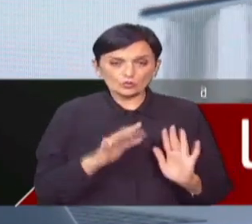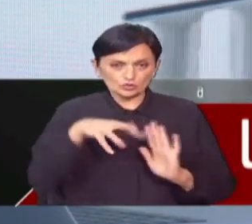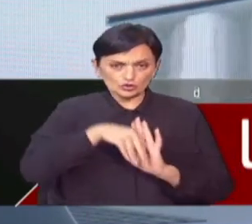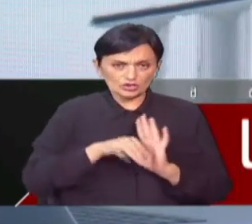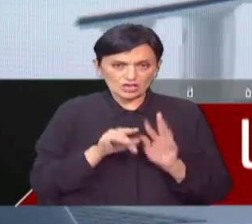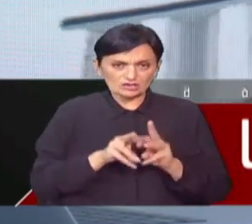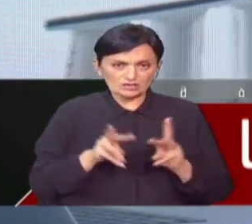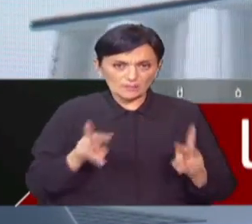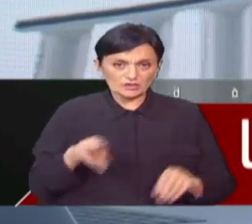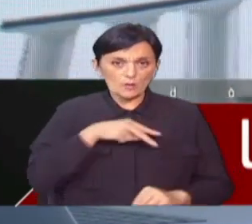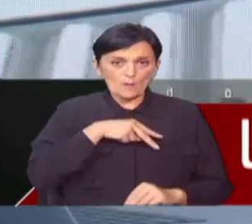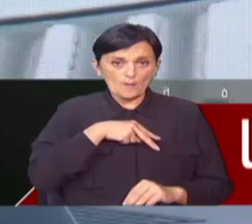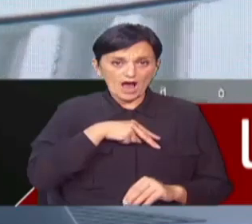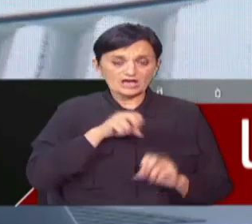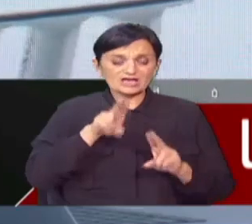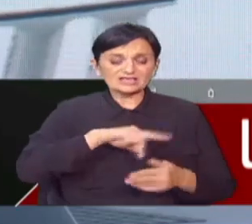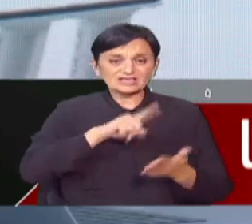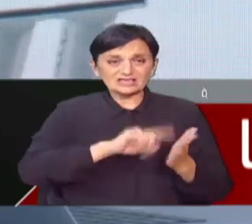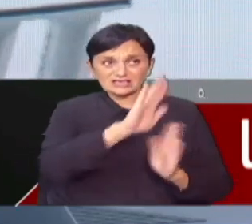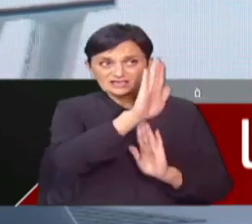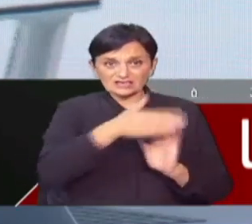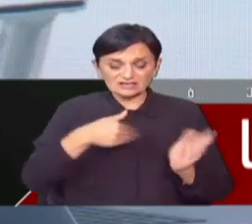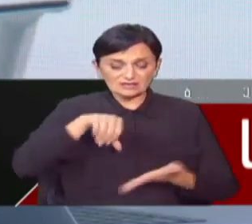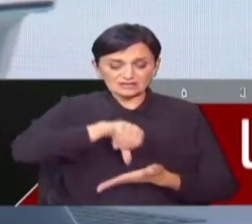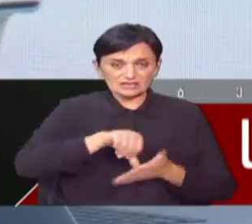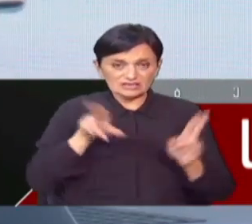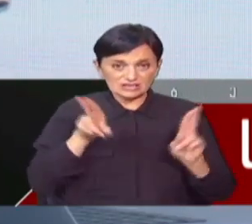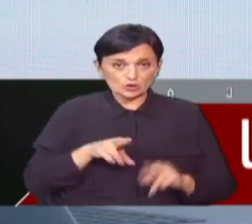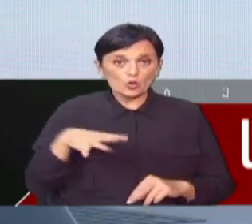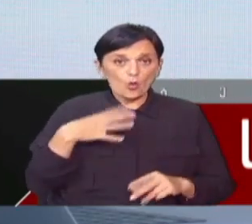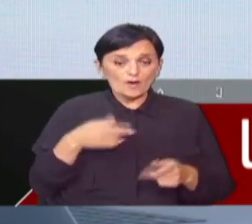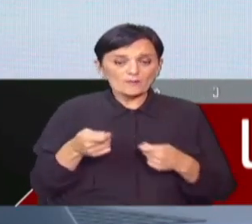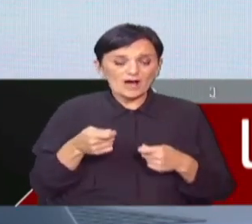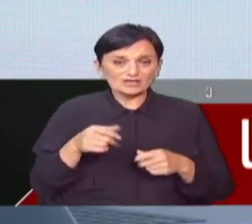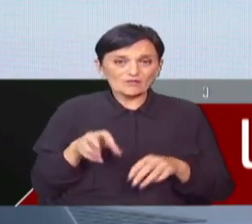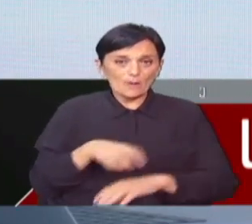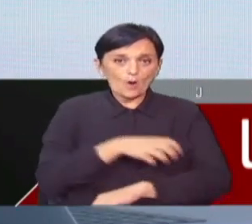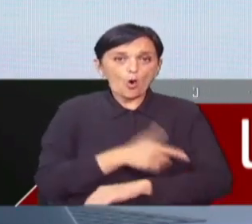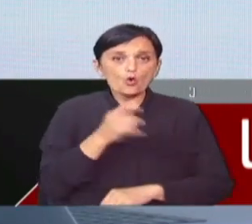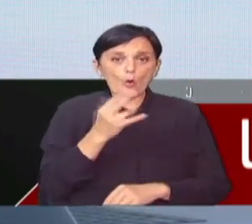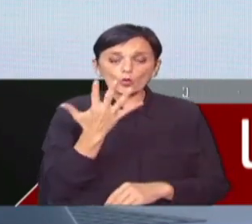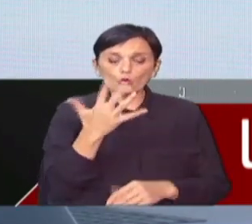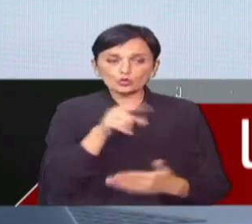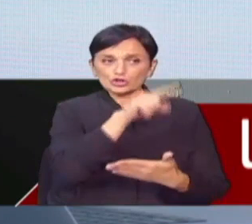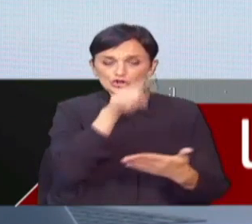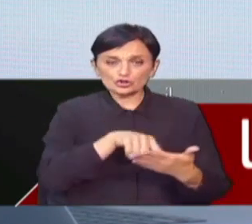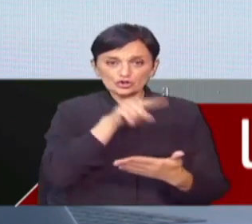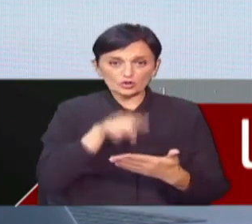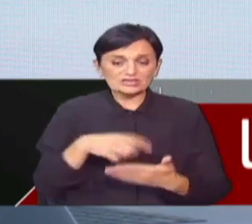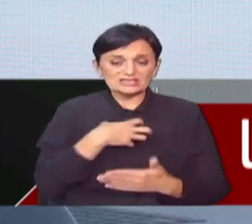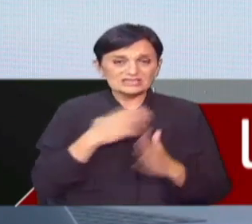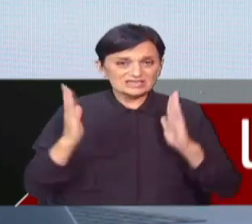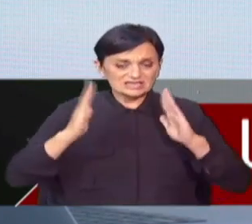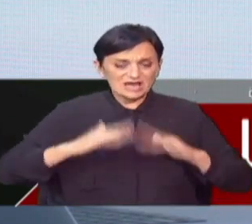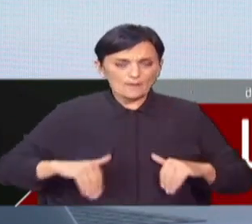Шинаган Сакмета, министр с парламенте интерпеллации из Цесити Барепс. Хопил Мартвел партия Свахтан Гомела Уртан Хутишек и Тхуакс Ромнабицири Тедат Даман